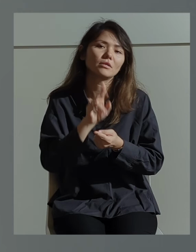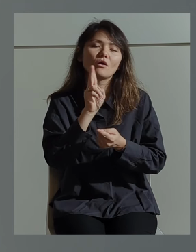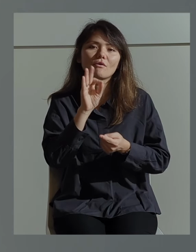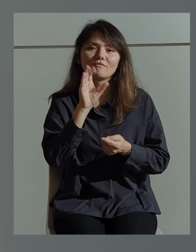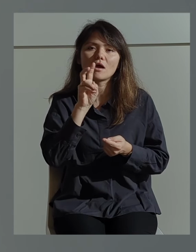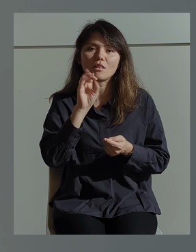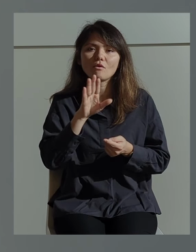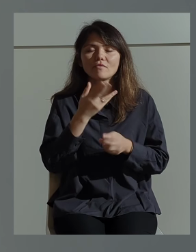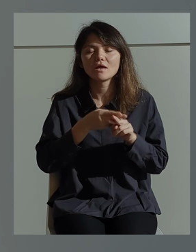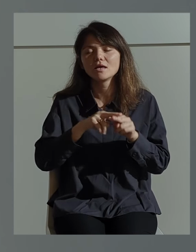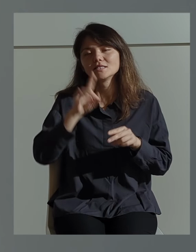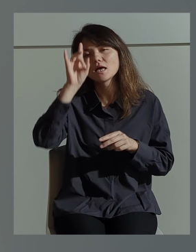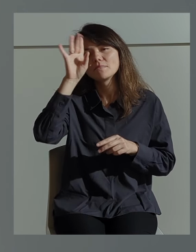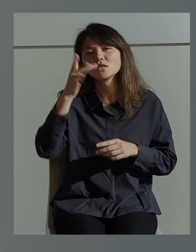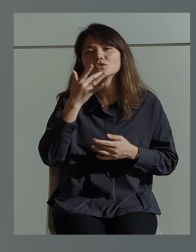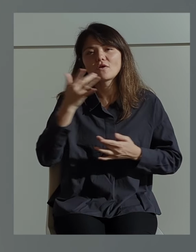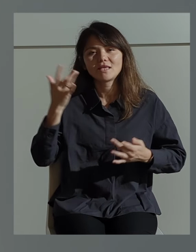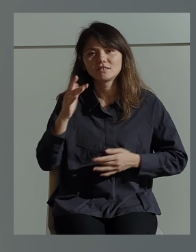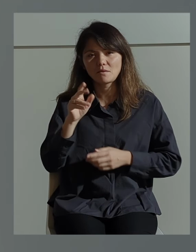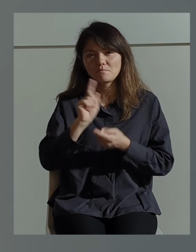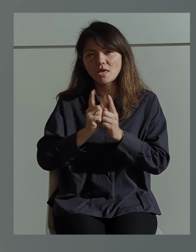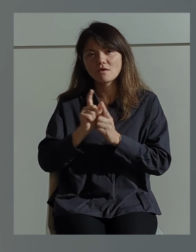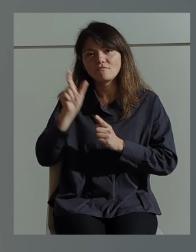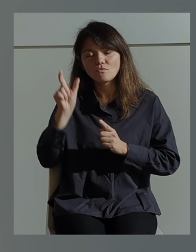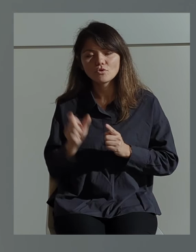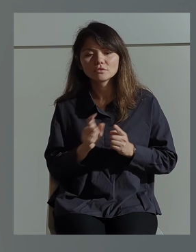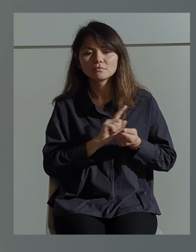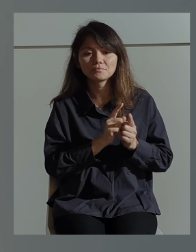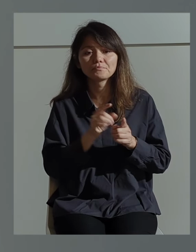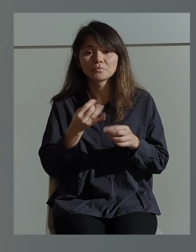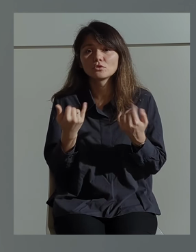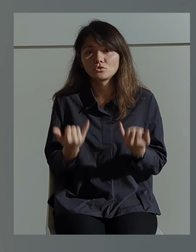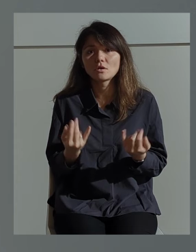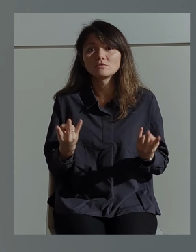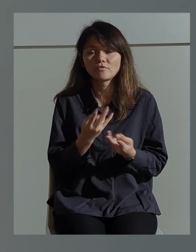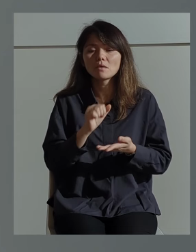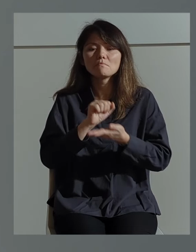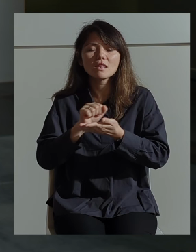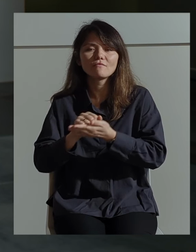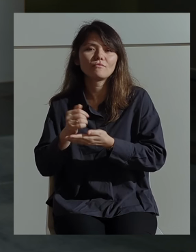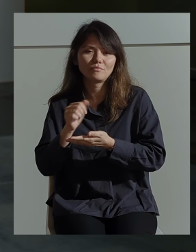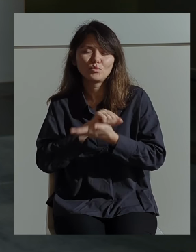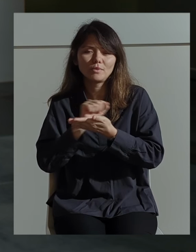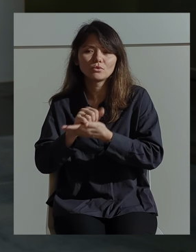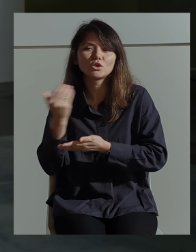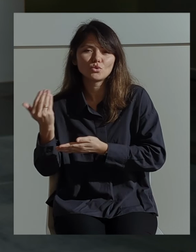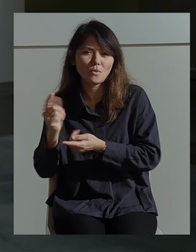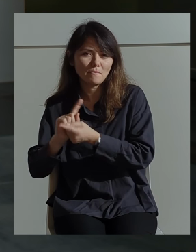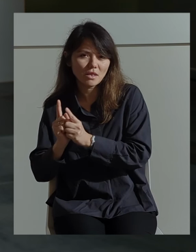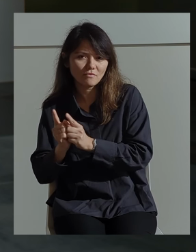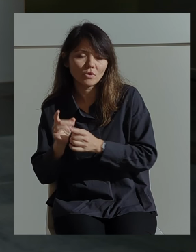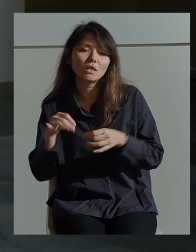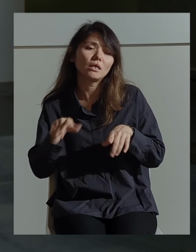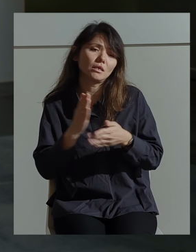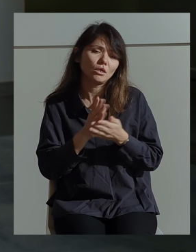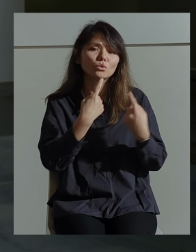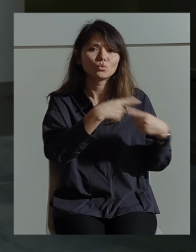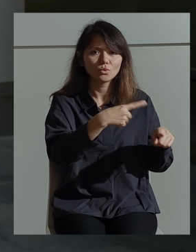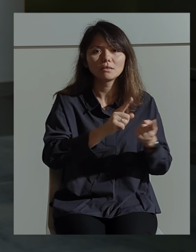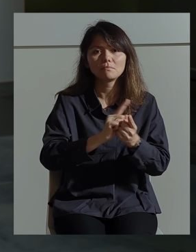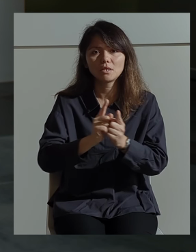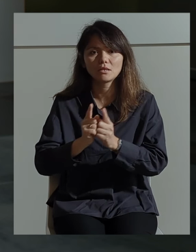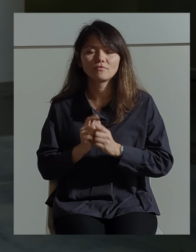знаменитой Советской переводчица вот сейчас тоже соответственно публикуются иногда её переводы иногда другие переводы А во